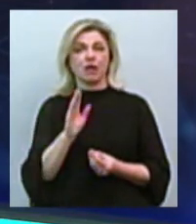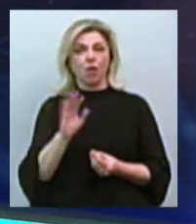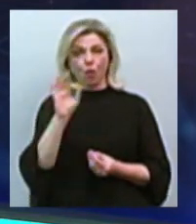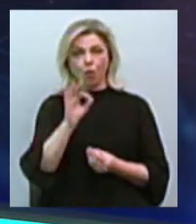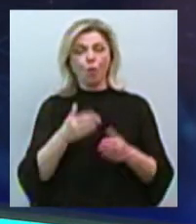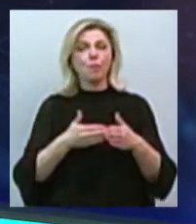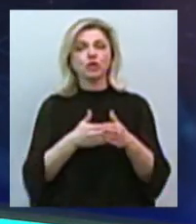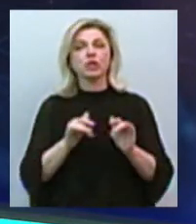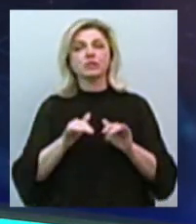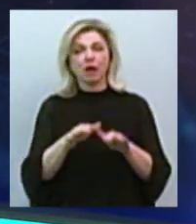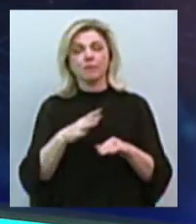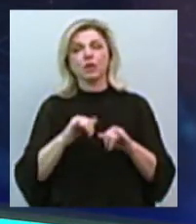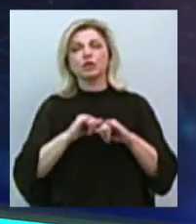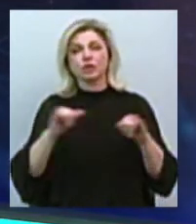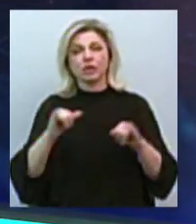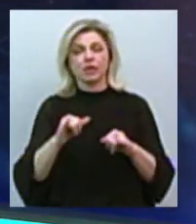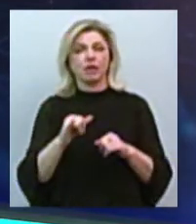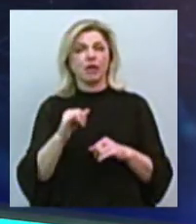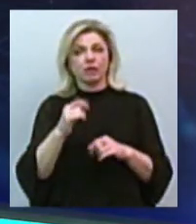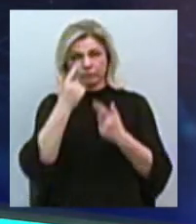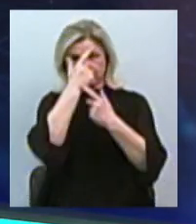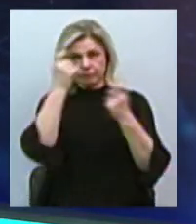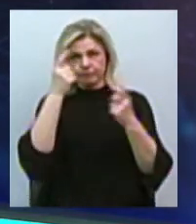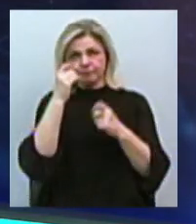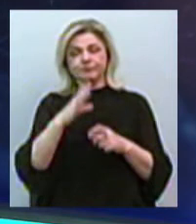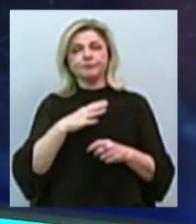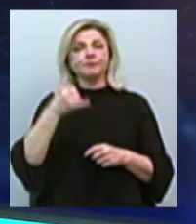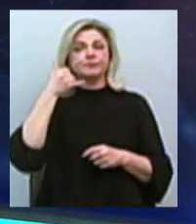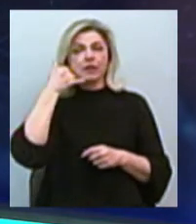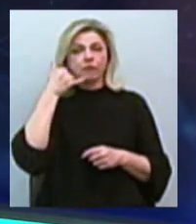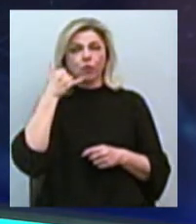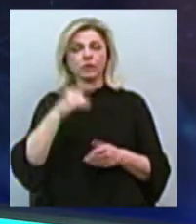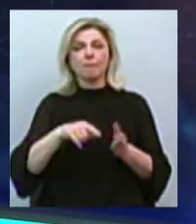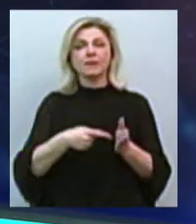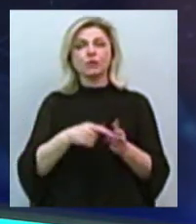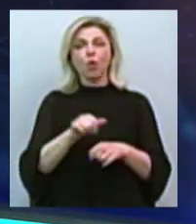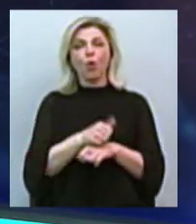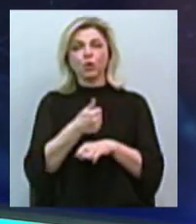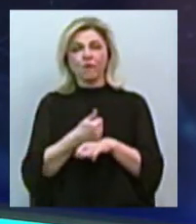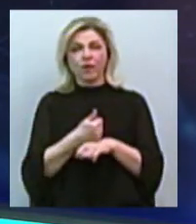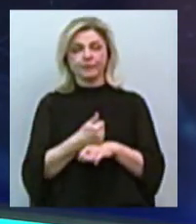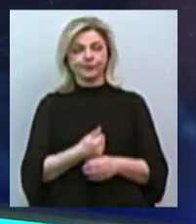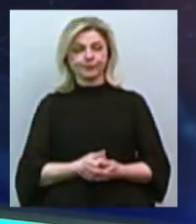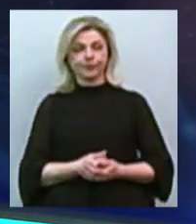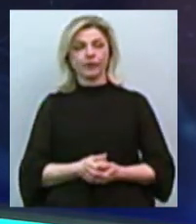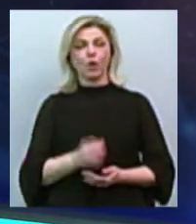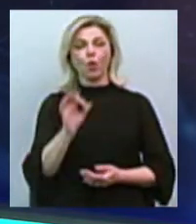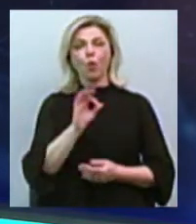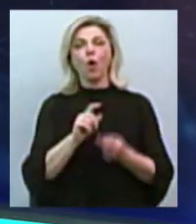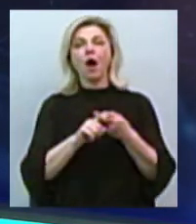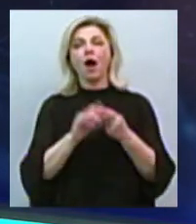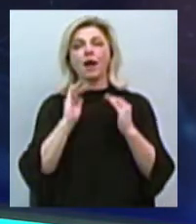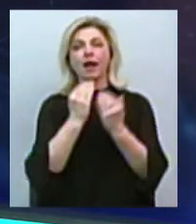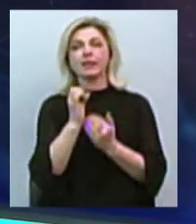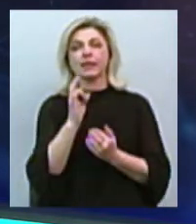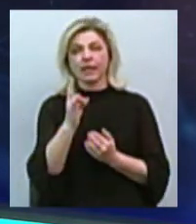поширювали за допомогою міської системи оповіщення. Про це розповів телефоном міський голова Віталій Луков. Про карантинні заходи в Чорноморській